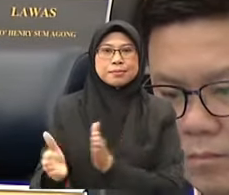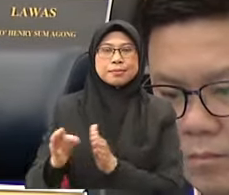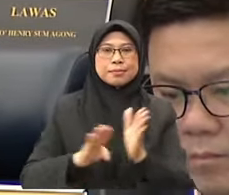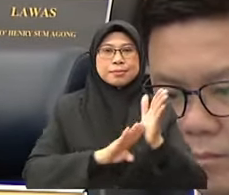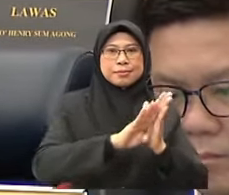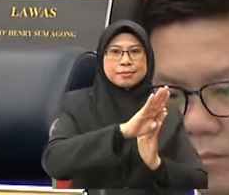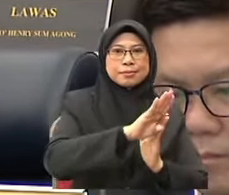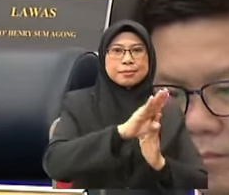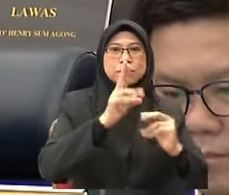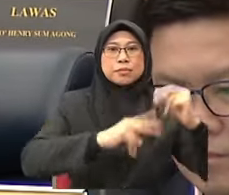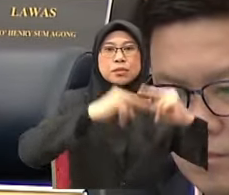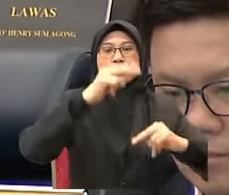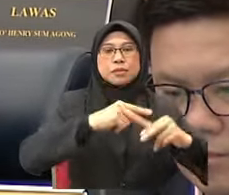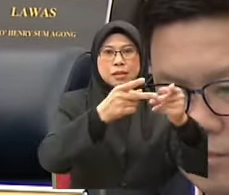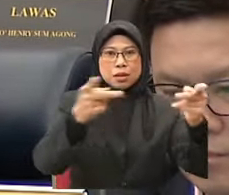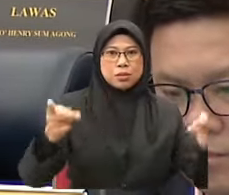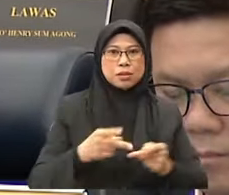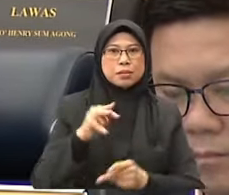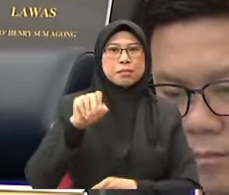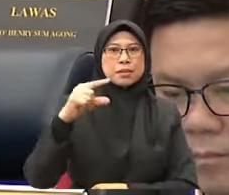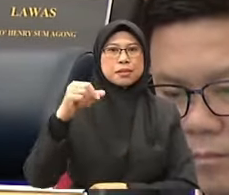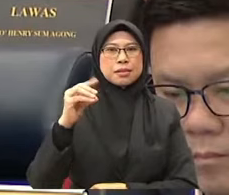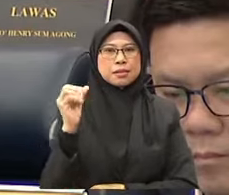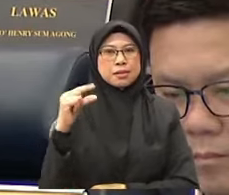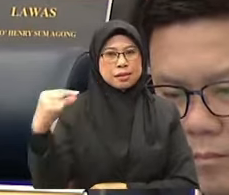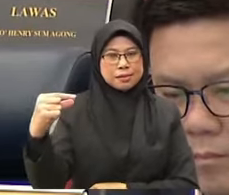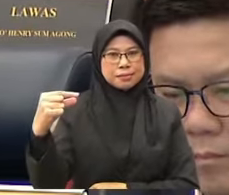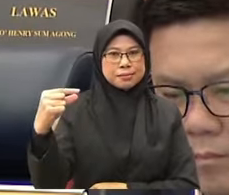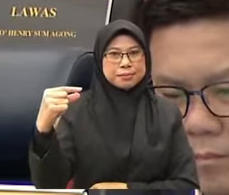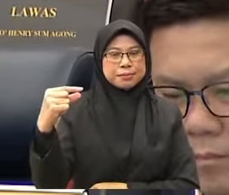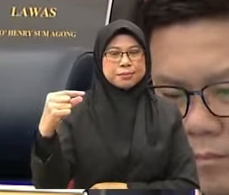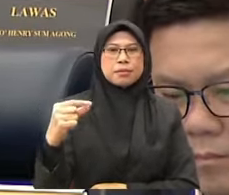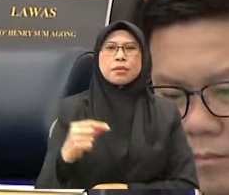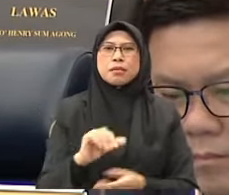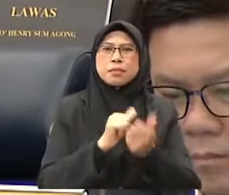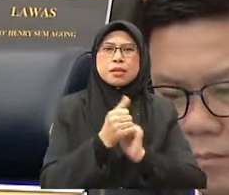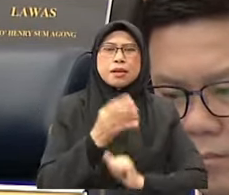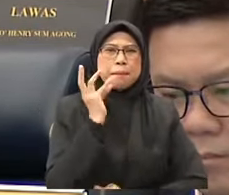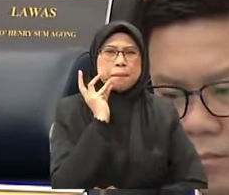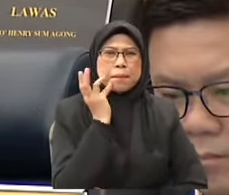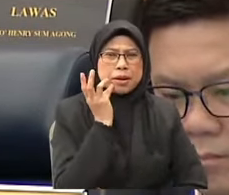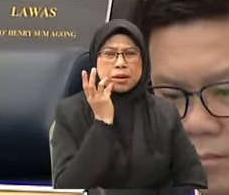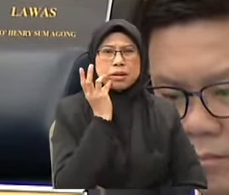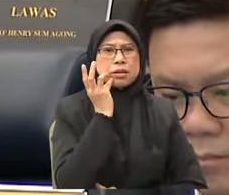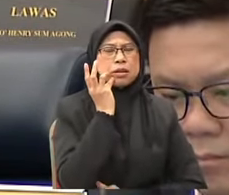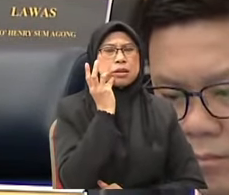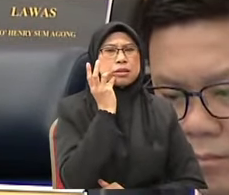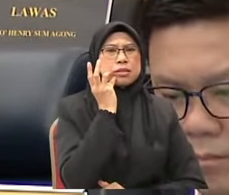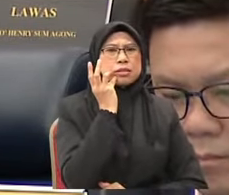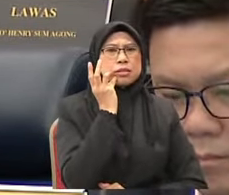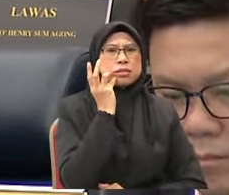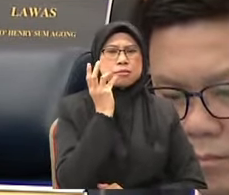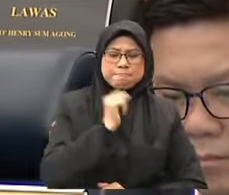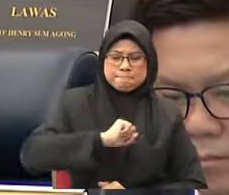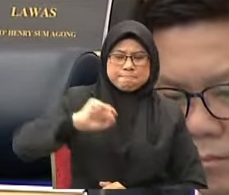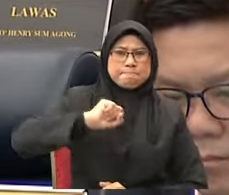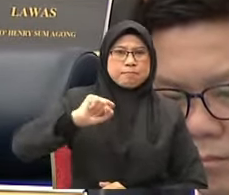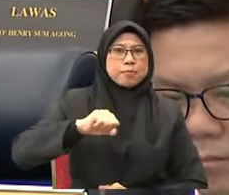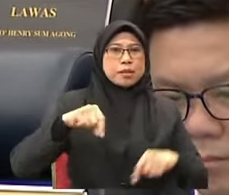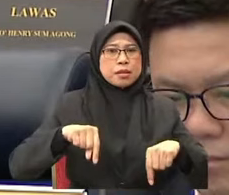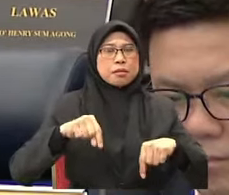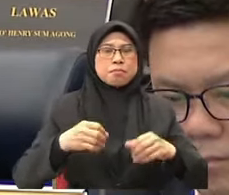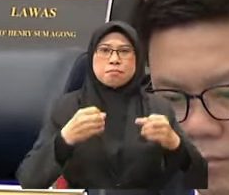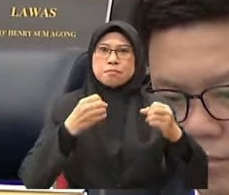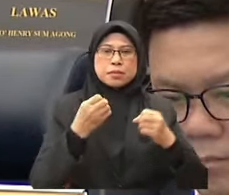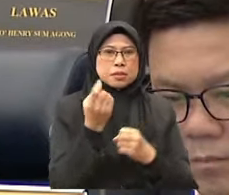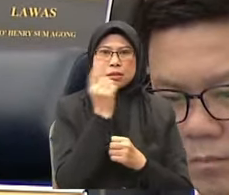pembangunan bagi kawasan Mas Gading. Seterusnya, Tuan Yang Dipertua, isu beras, isu yang paling deras dibahaskan kali ini. Jelas